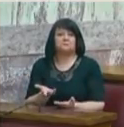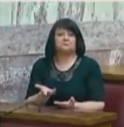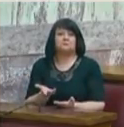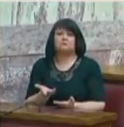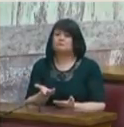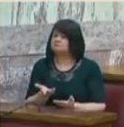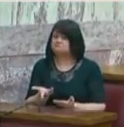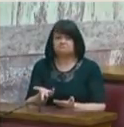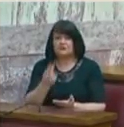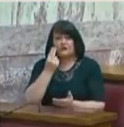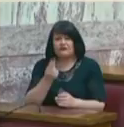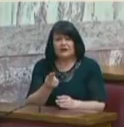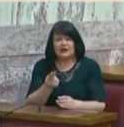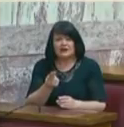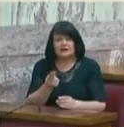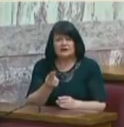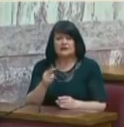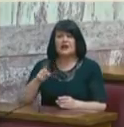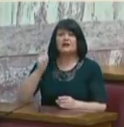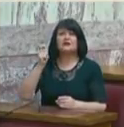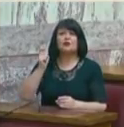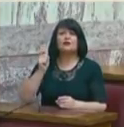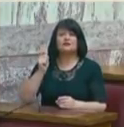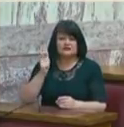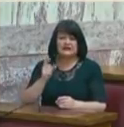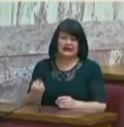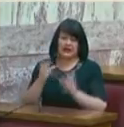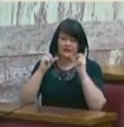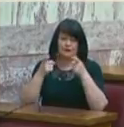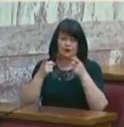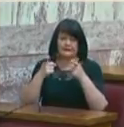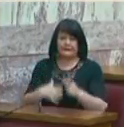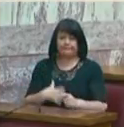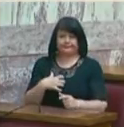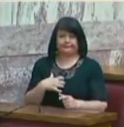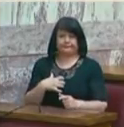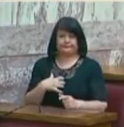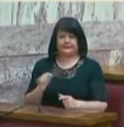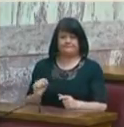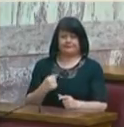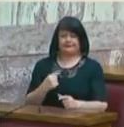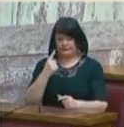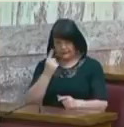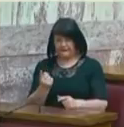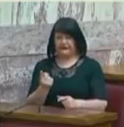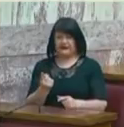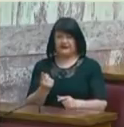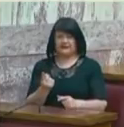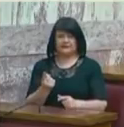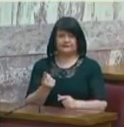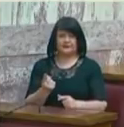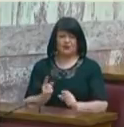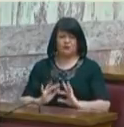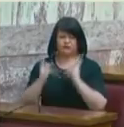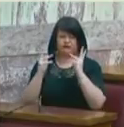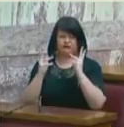Όμως, από ό,τι φαίνεται, η αξιωματική αντιπολίτευση δείχνει να ενοχλείται και μάλιστα να εξεγείρεται.